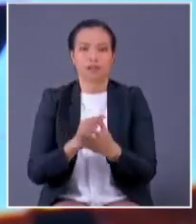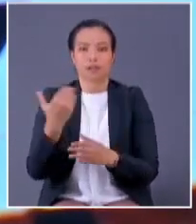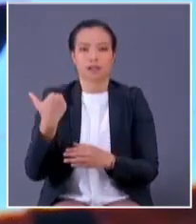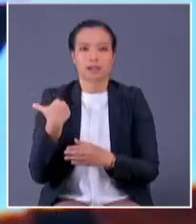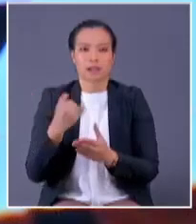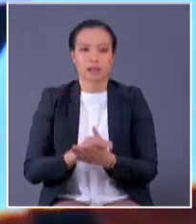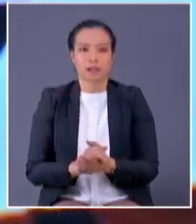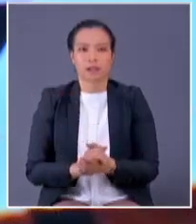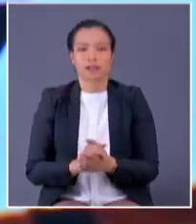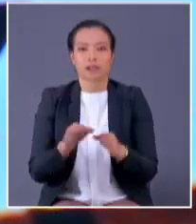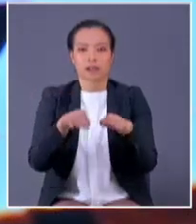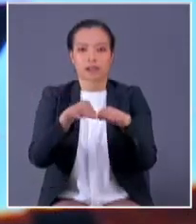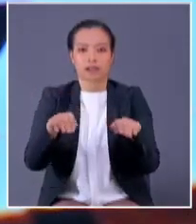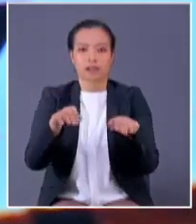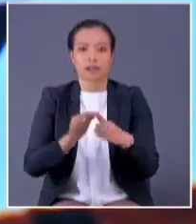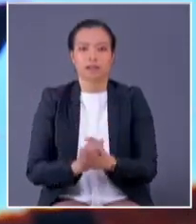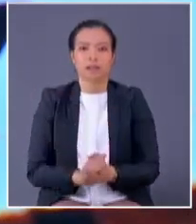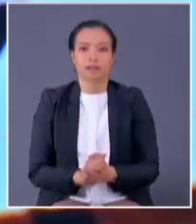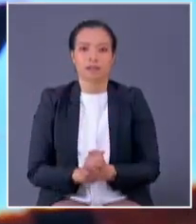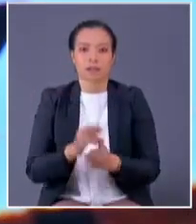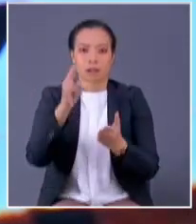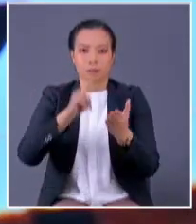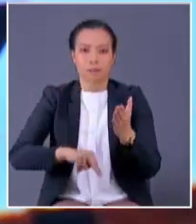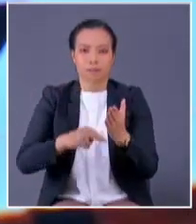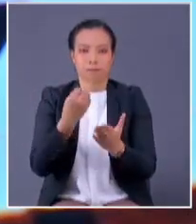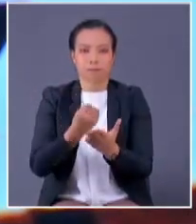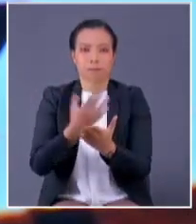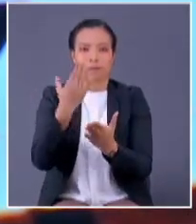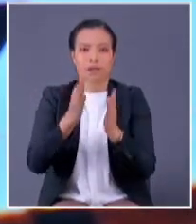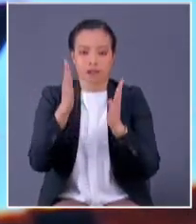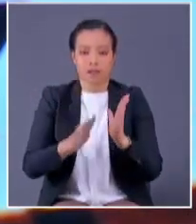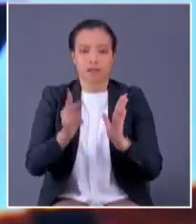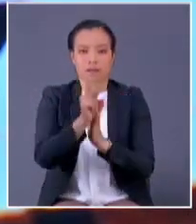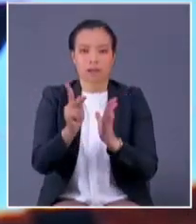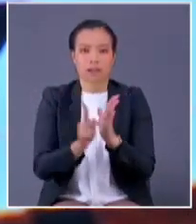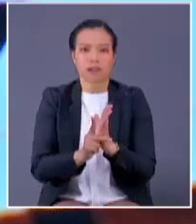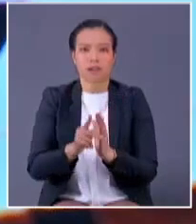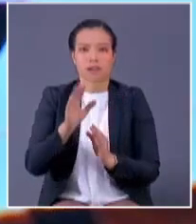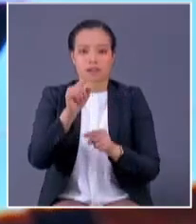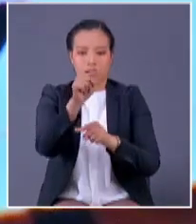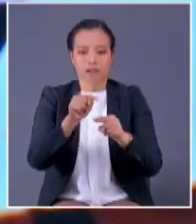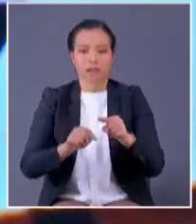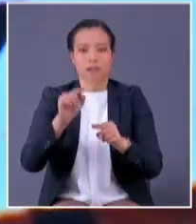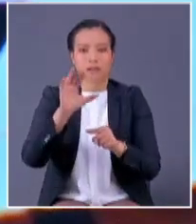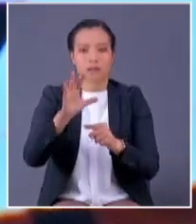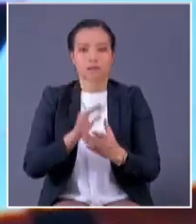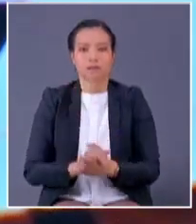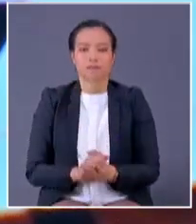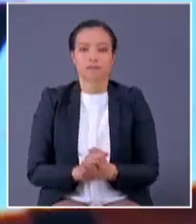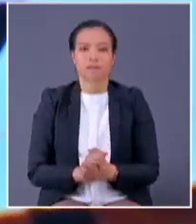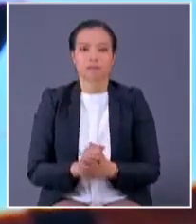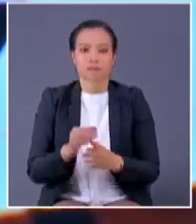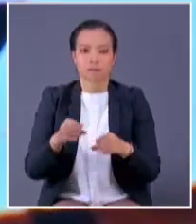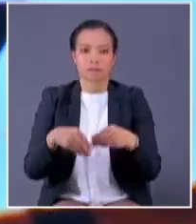เนื่องจากว่ามันมี2มาตรการใหญ่ๆนั่นก็คือปรับแพงกว่าเดิมคนที่ทำผิดกฎจราจรถึง5เท่าแล้วก็มาตรการ